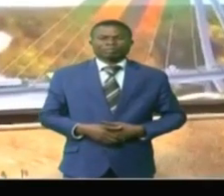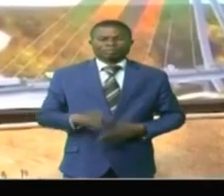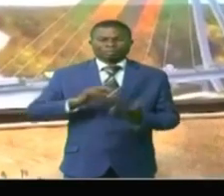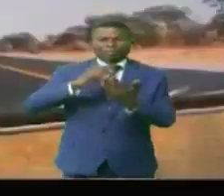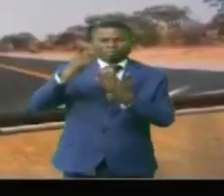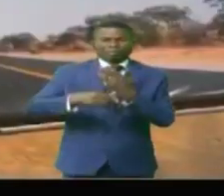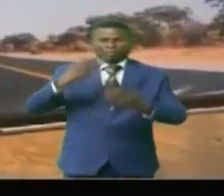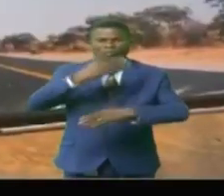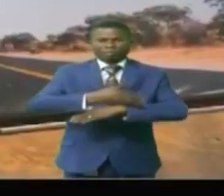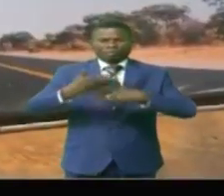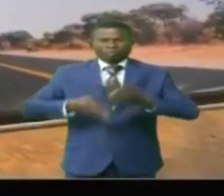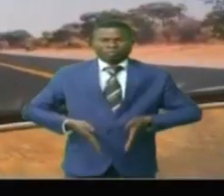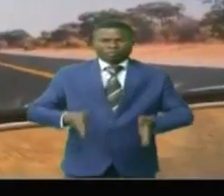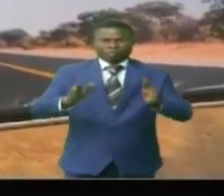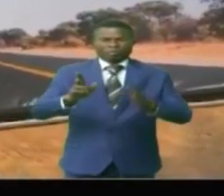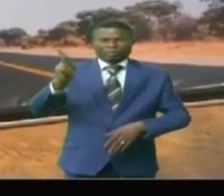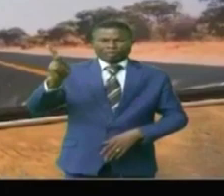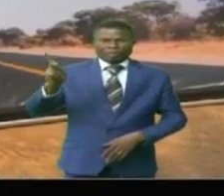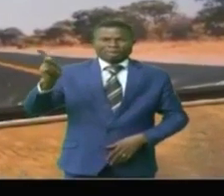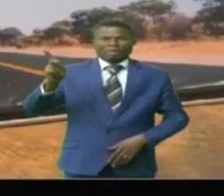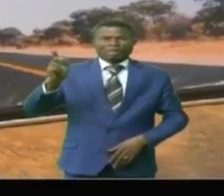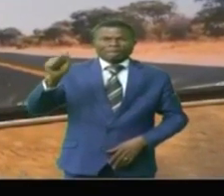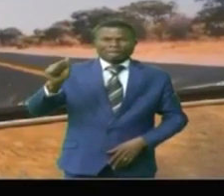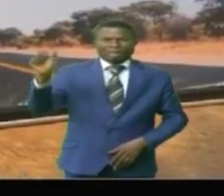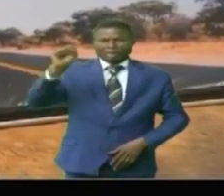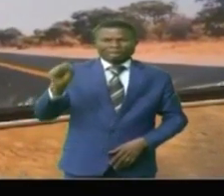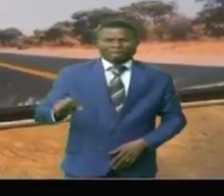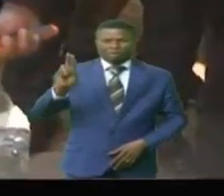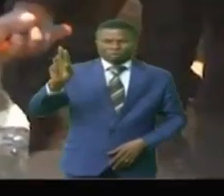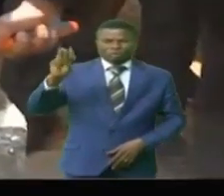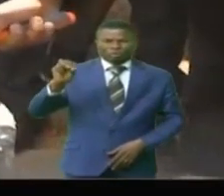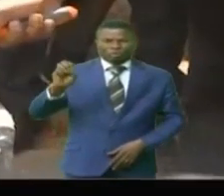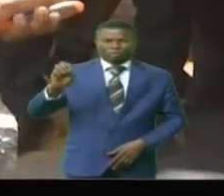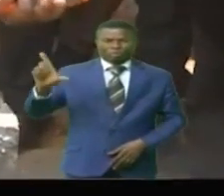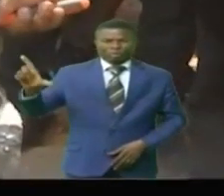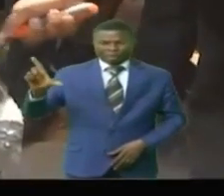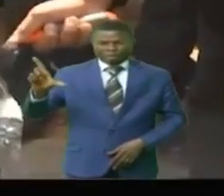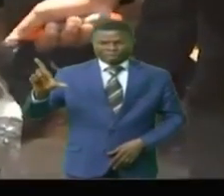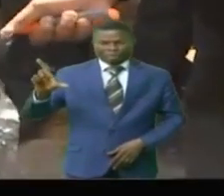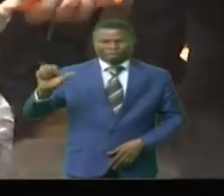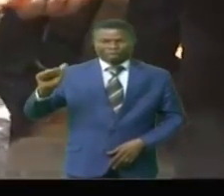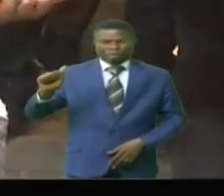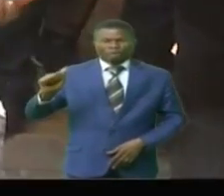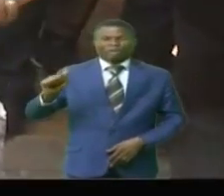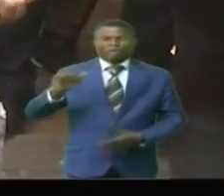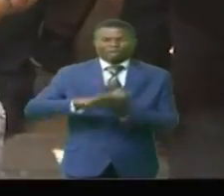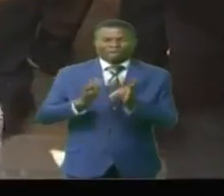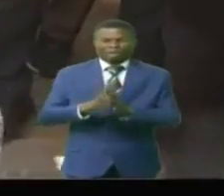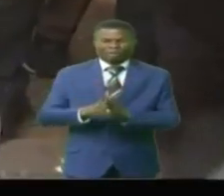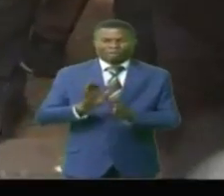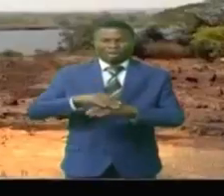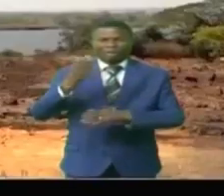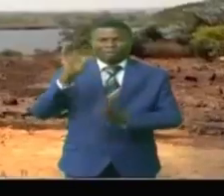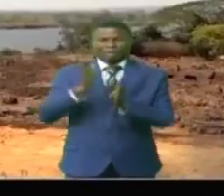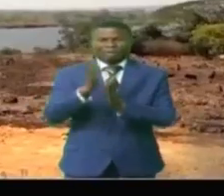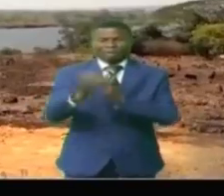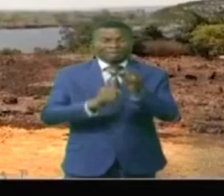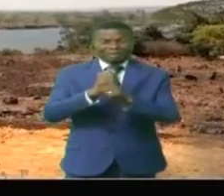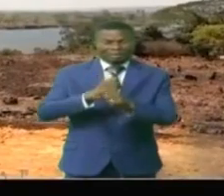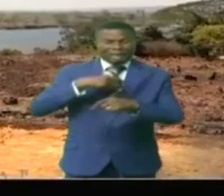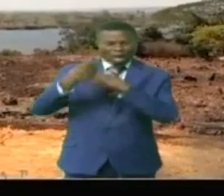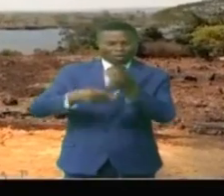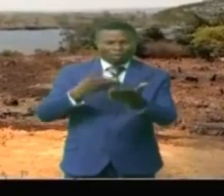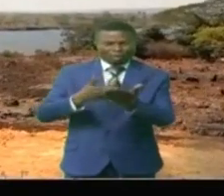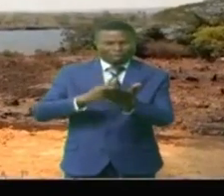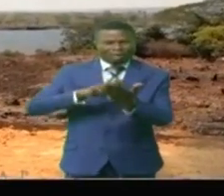de construction de la route Kasumeno-Kasenga-Chalwe devient, 10 ans après, une réalité. Pour ce projet, considéré comme l'un des plus